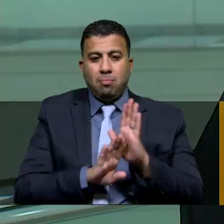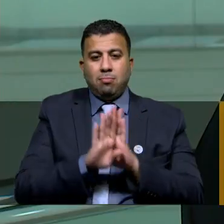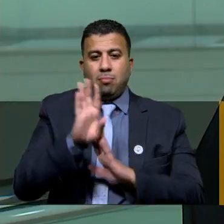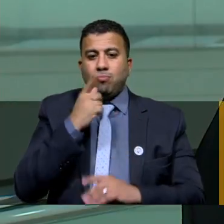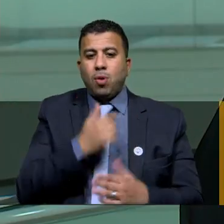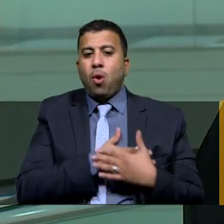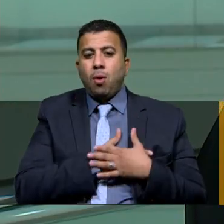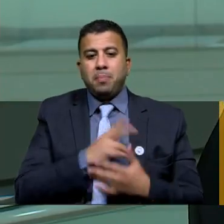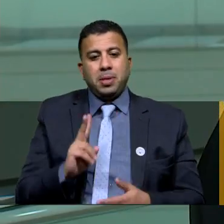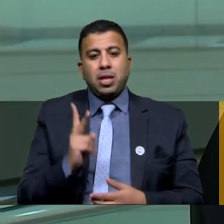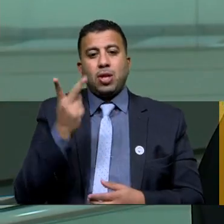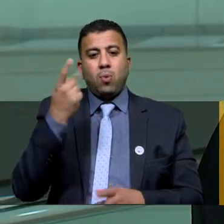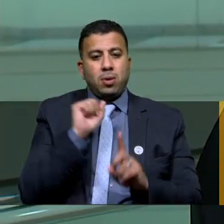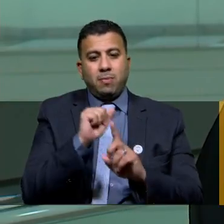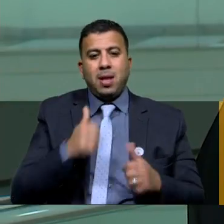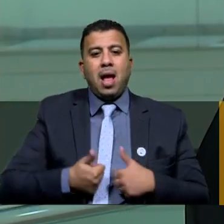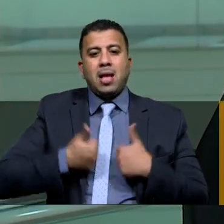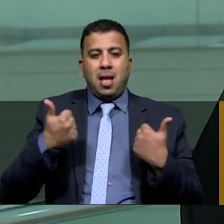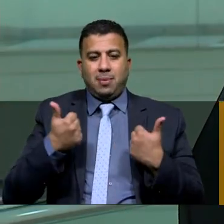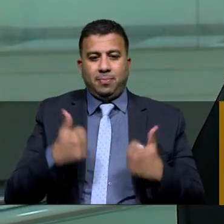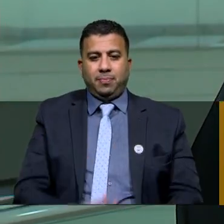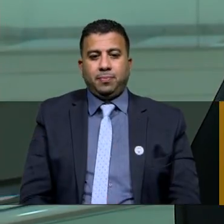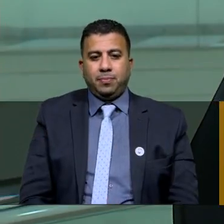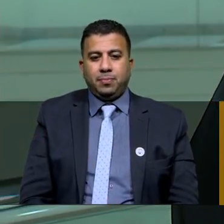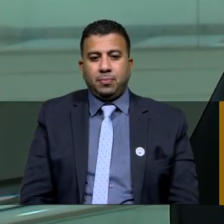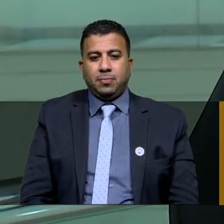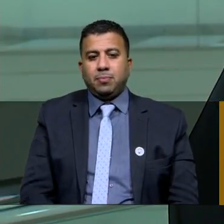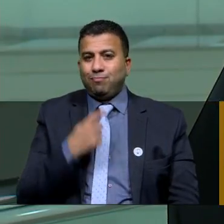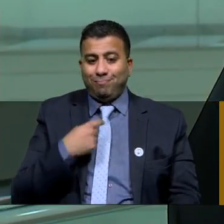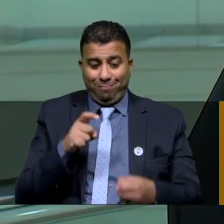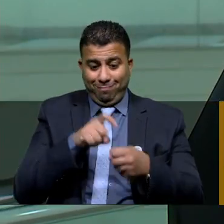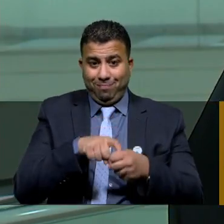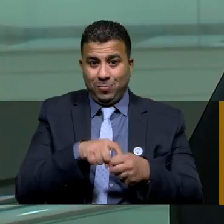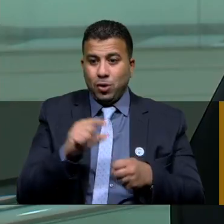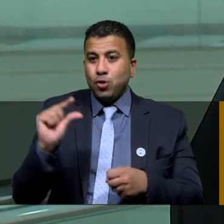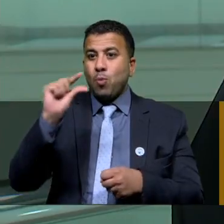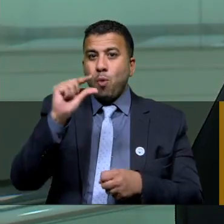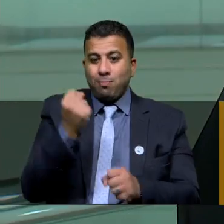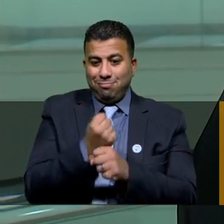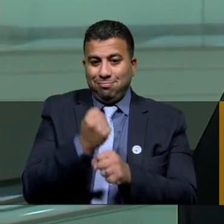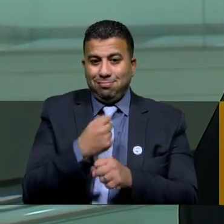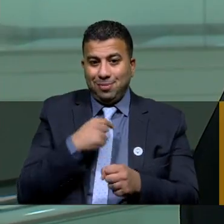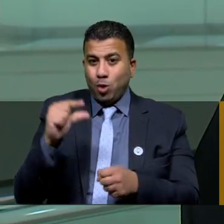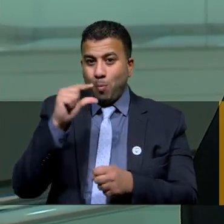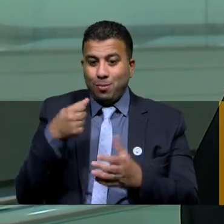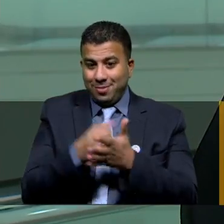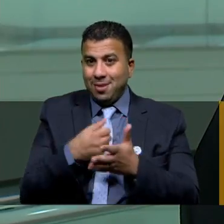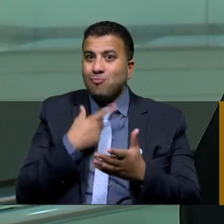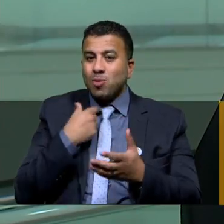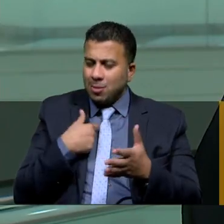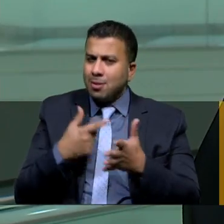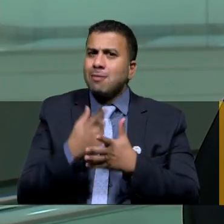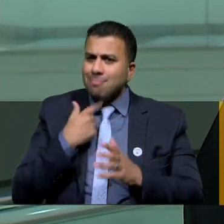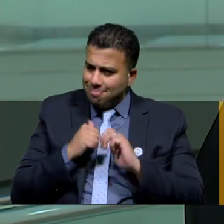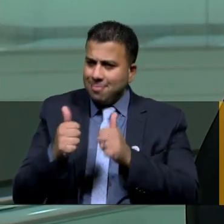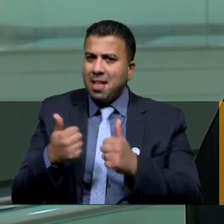يحب يطور من نفسه في كل مجالات الحياة. طبعا بالنسبة لي انضمامي لهذا الدبلوم صراحة بالنسبة لي أنا يعتبر